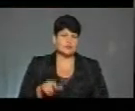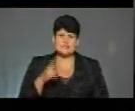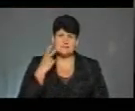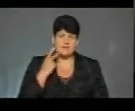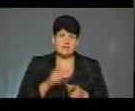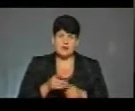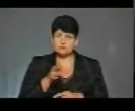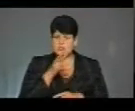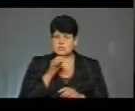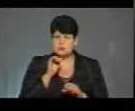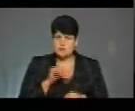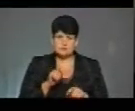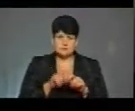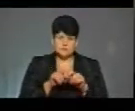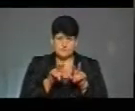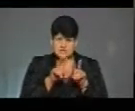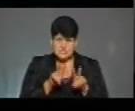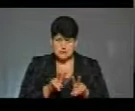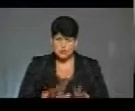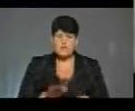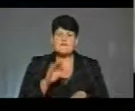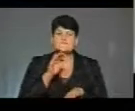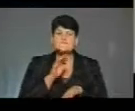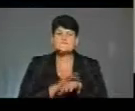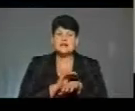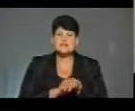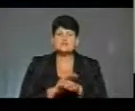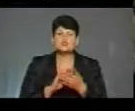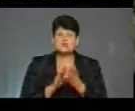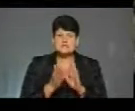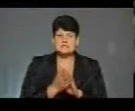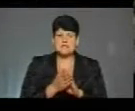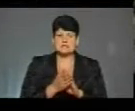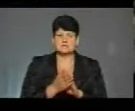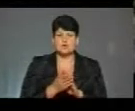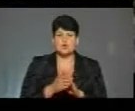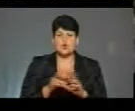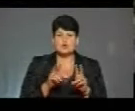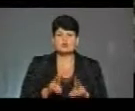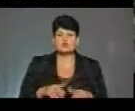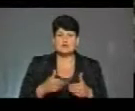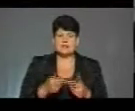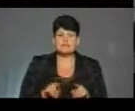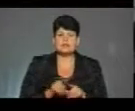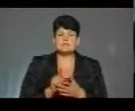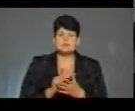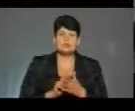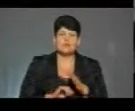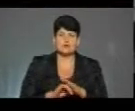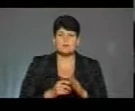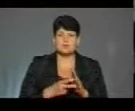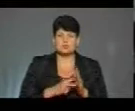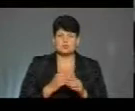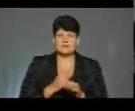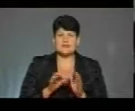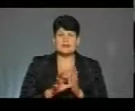реального часу зможе відслідковувати фактично стан розгляду свого звернення. Також у пенсійному фонді планують запустити